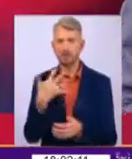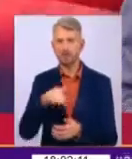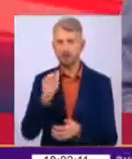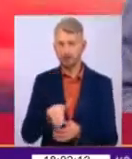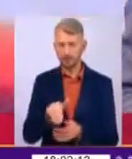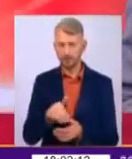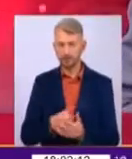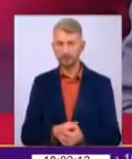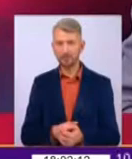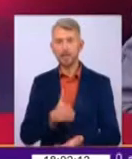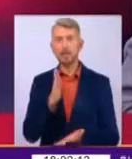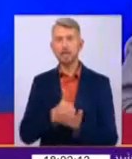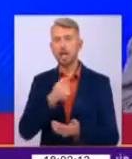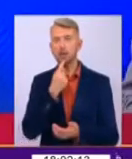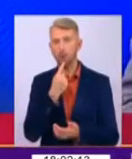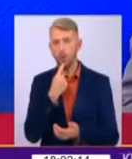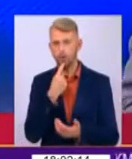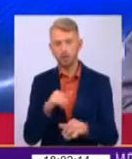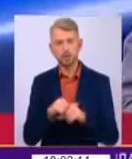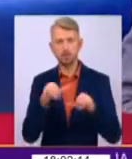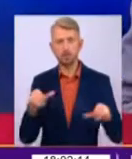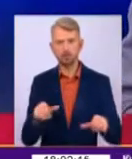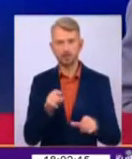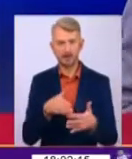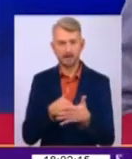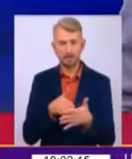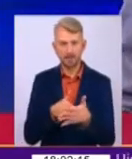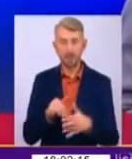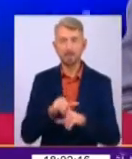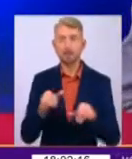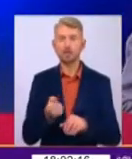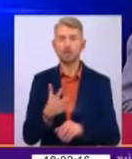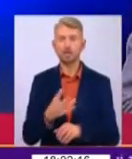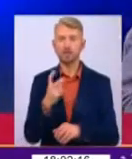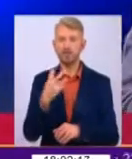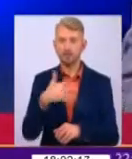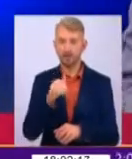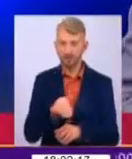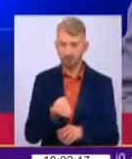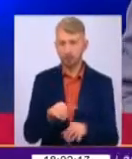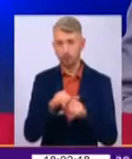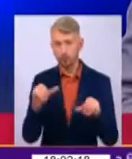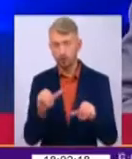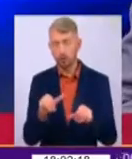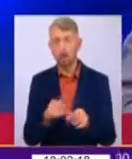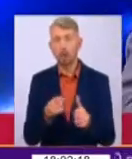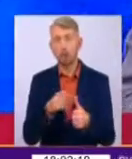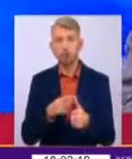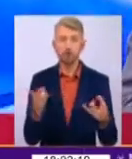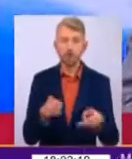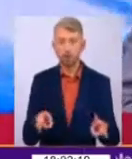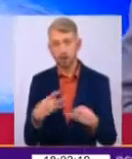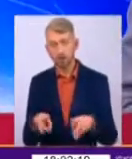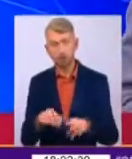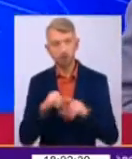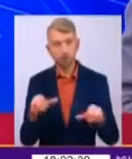тисяч. Є спроби вже збільшити цей ліміт, тобто збільшити кількість 250 тисяч. Ну, по-перше, чи треба збільшувати